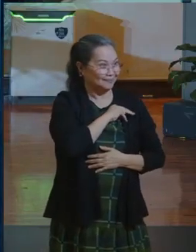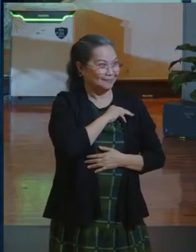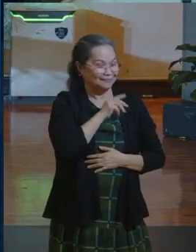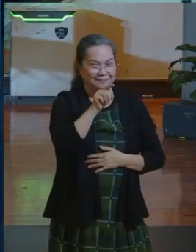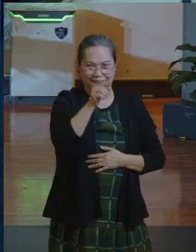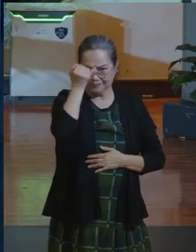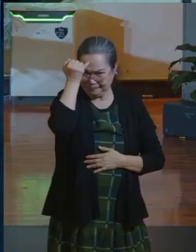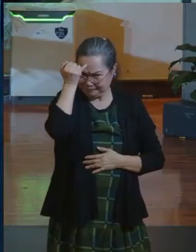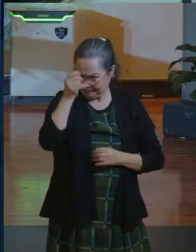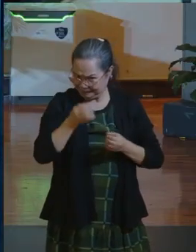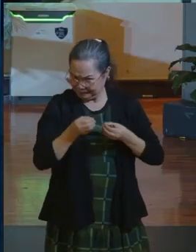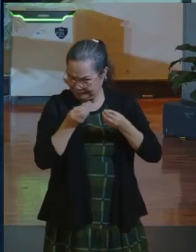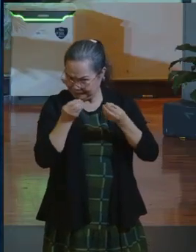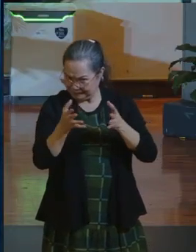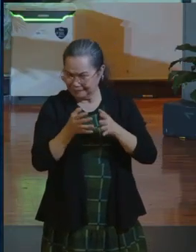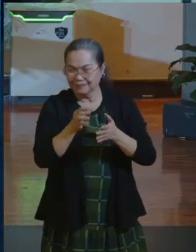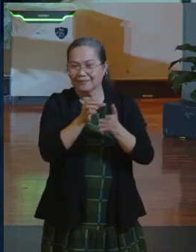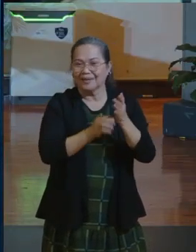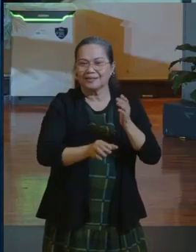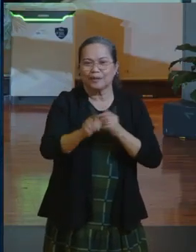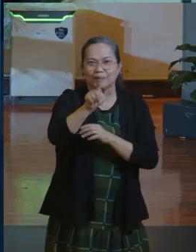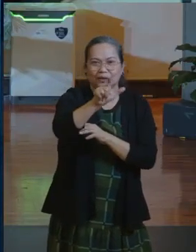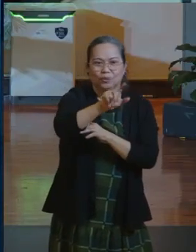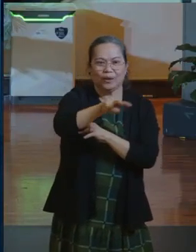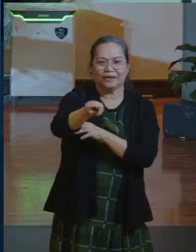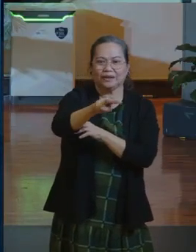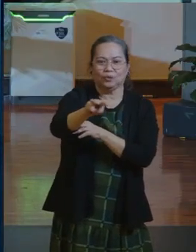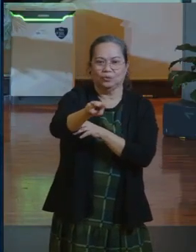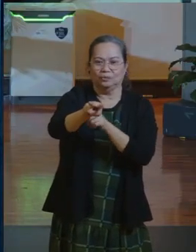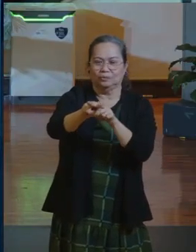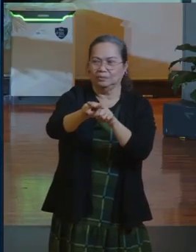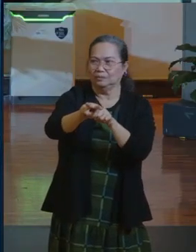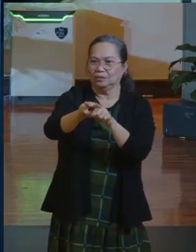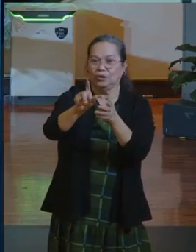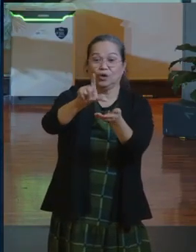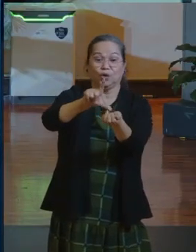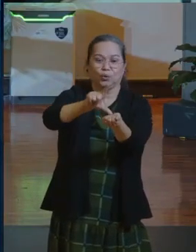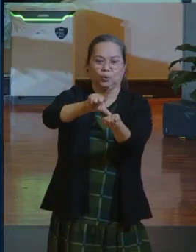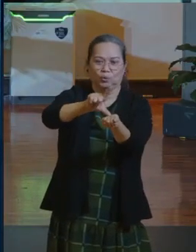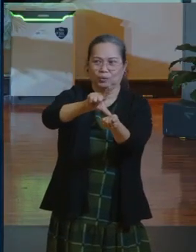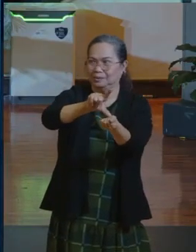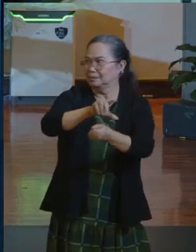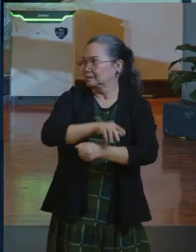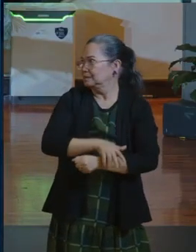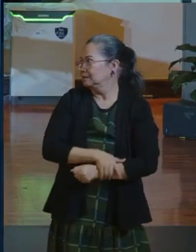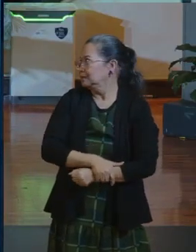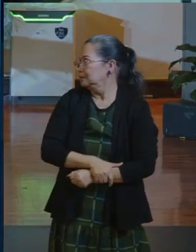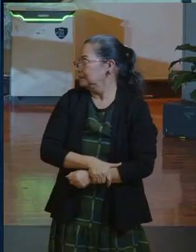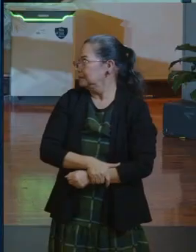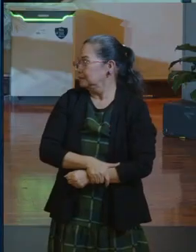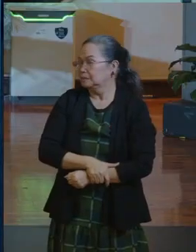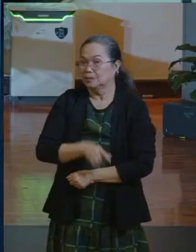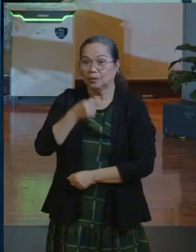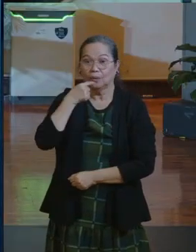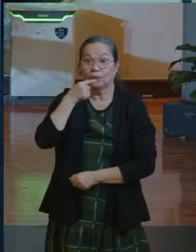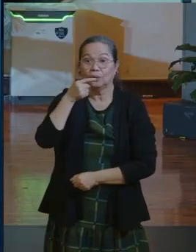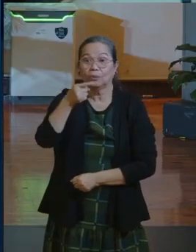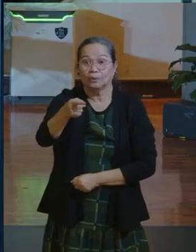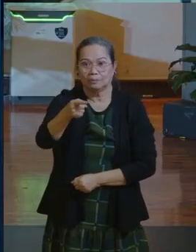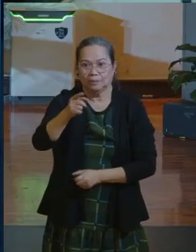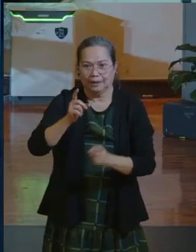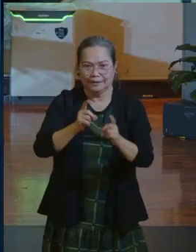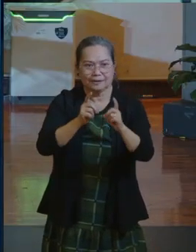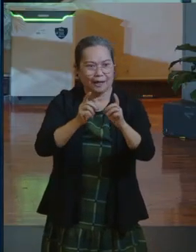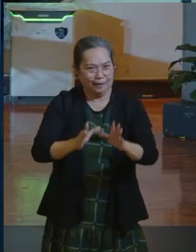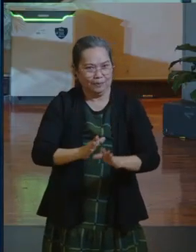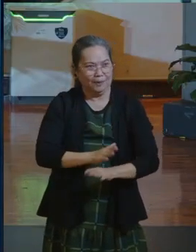konting sa chapter 22 ng Luke. No? Kinagusan din naman yung mga